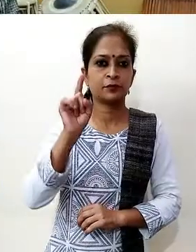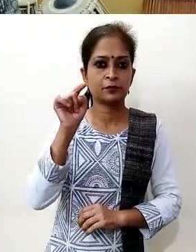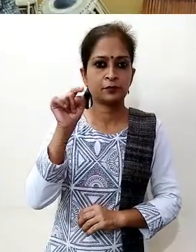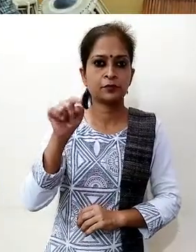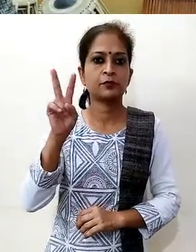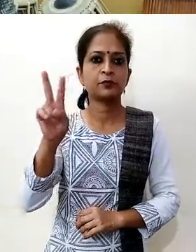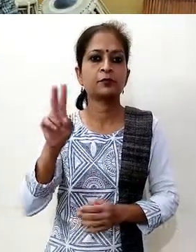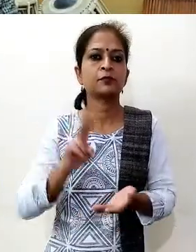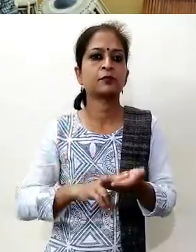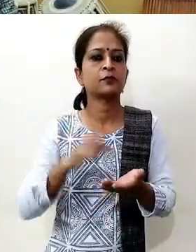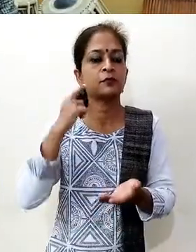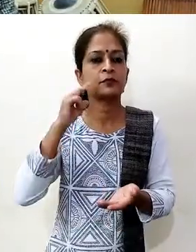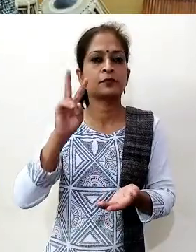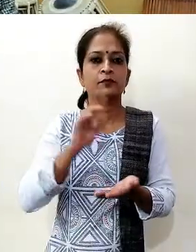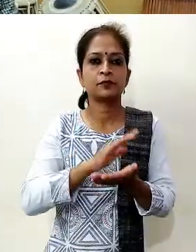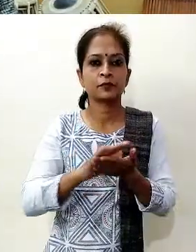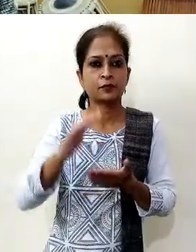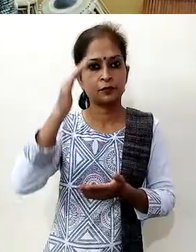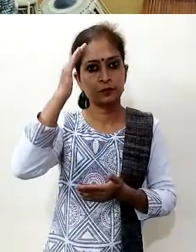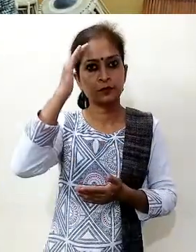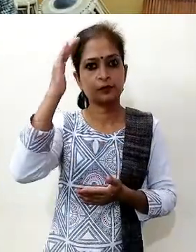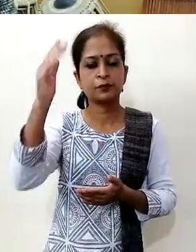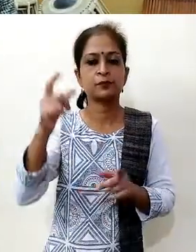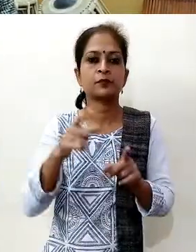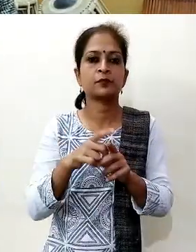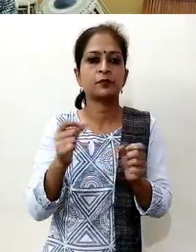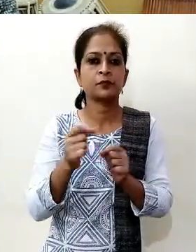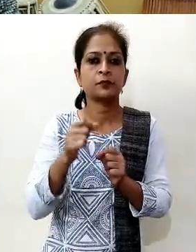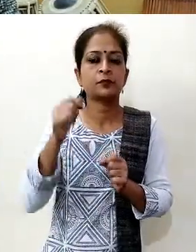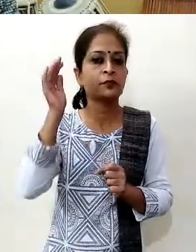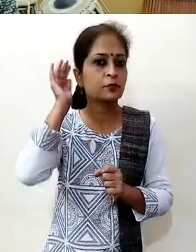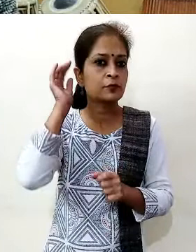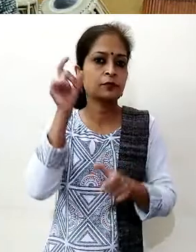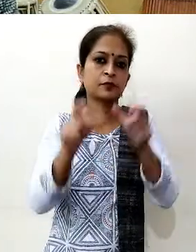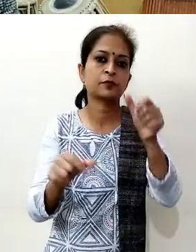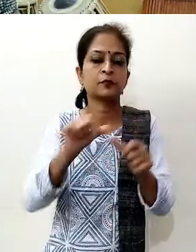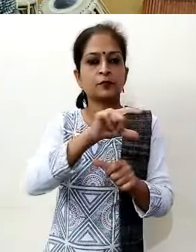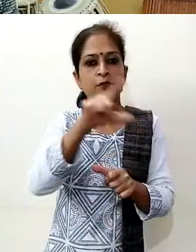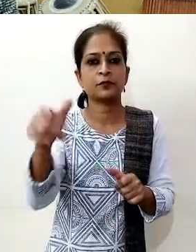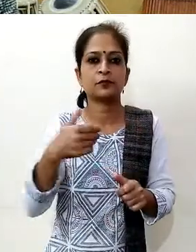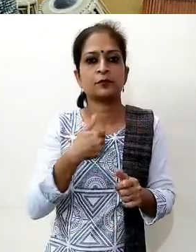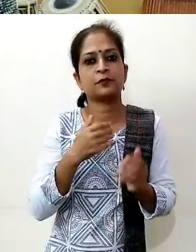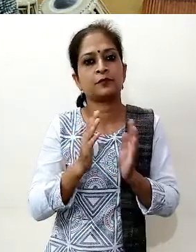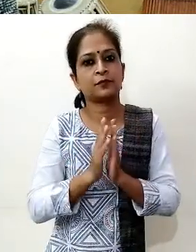91.2 NIVH हेलो दून सुनने वाले सभी श्रोताओं को प्रमिला का नमस्कार।